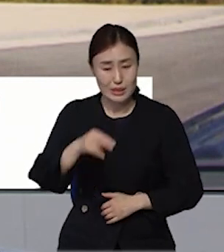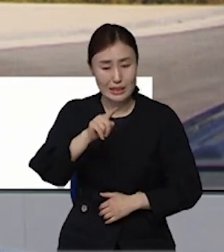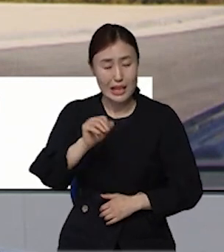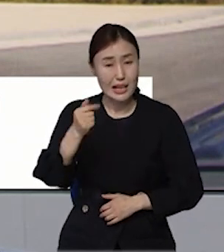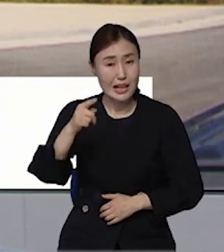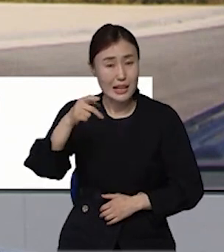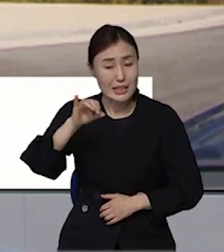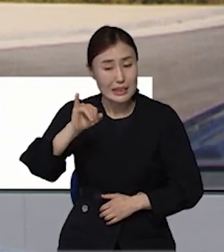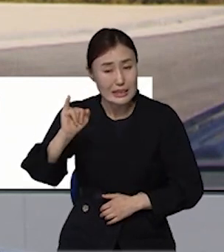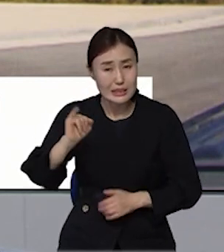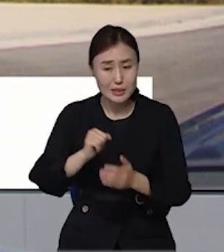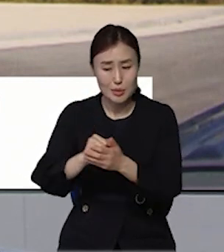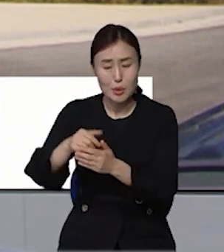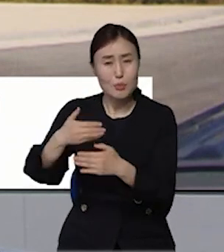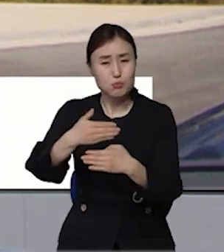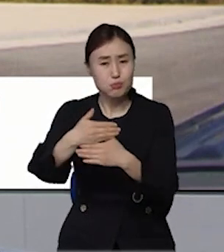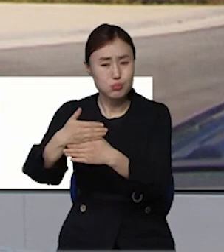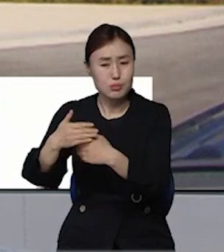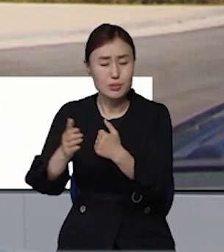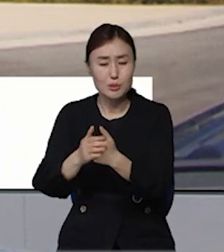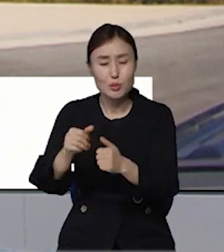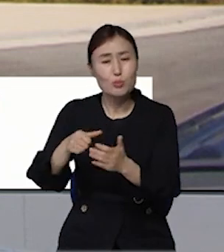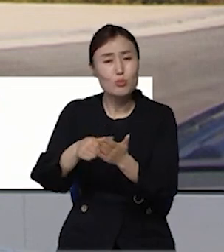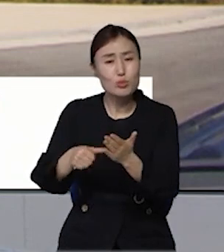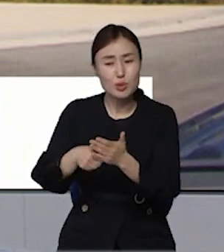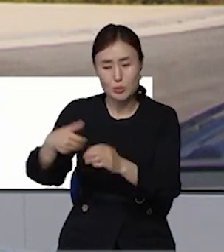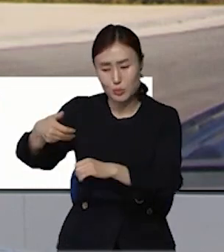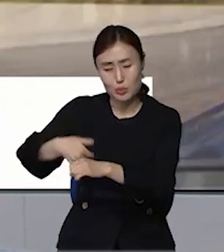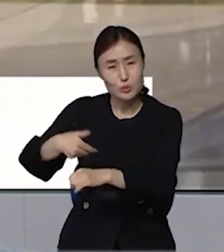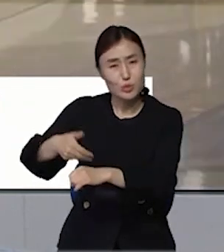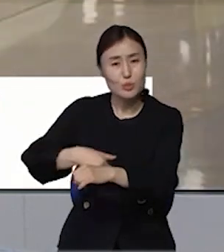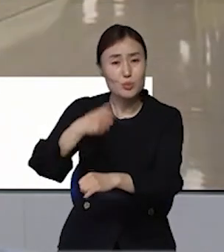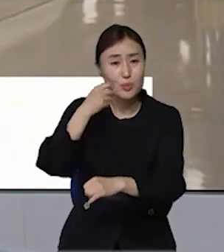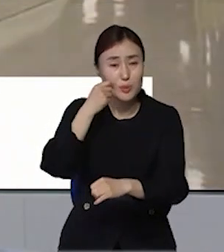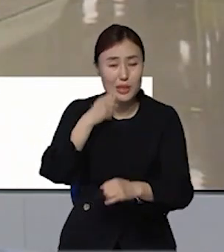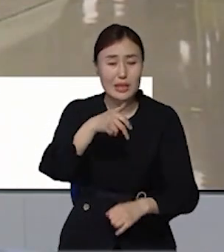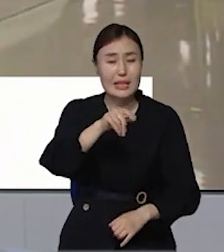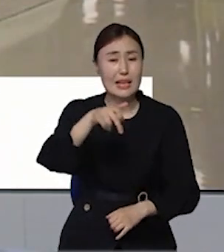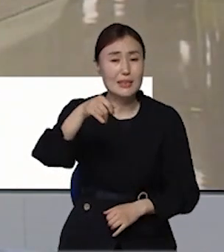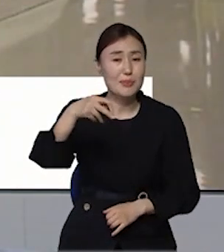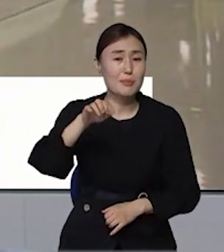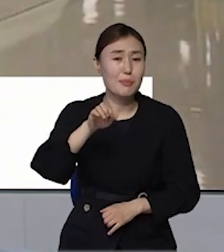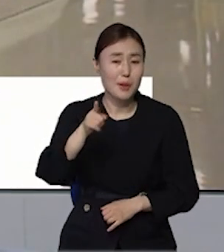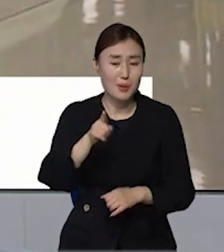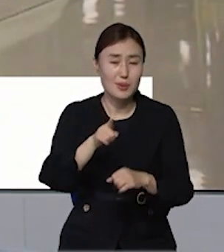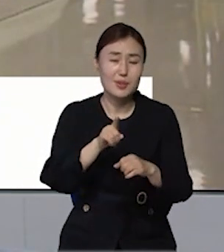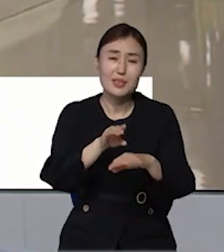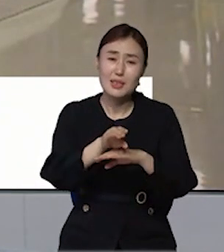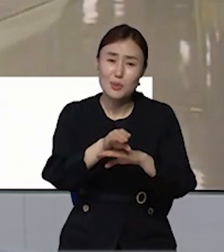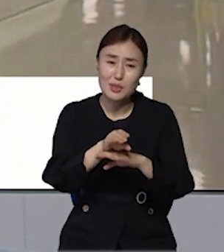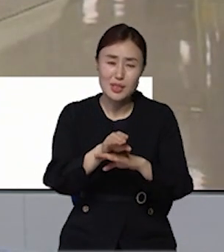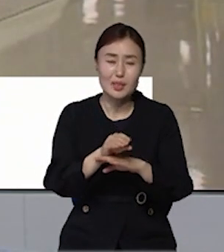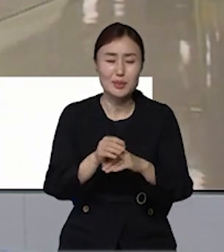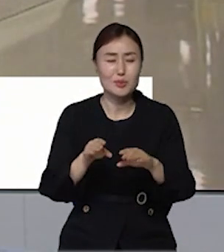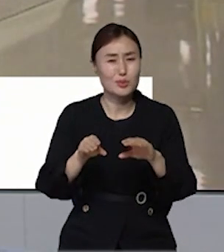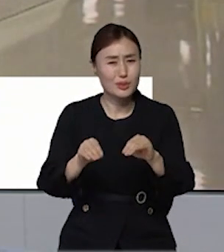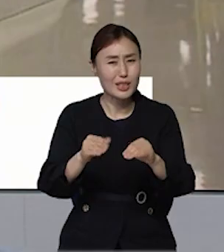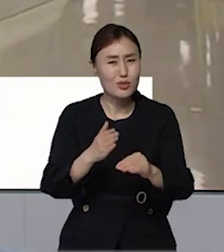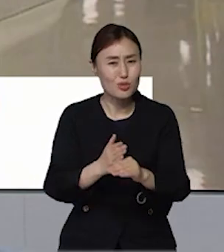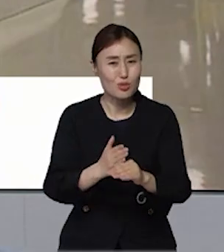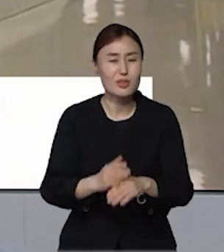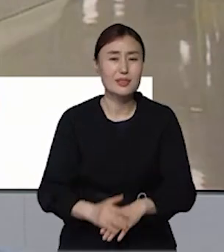이어지며 부품이 제때 수급되지 못하고 있기 때문인데요. 캐스퍼 생산에도 차질이 빚어지고 있습니다. 신민지 기자의